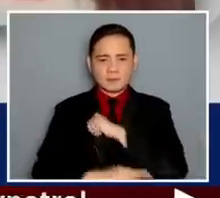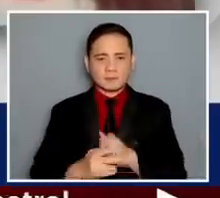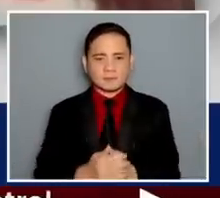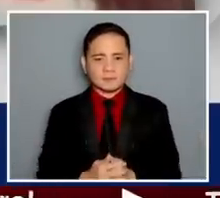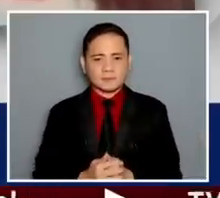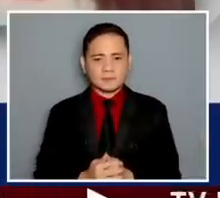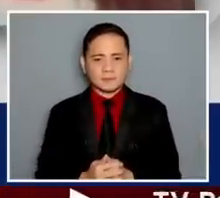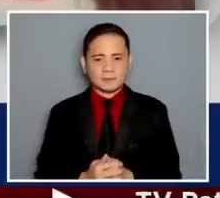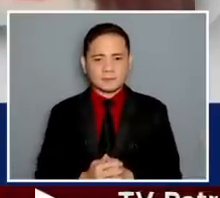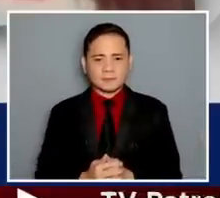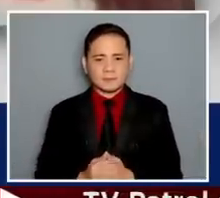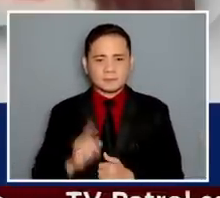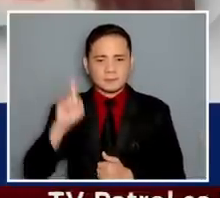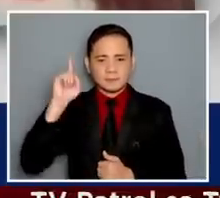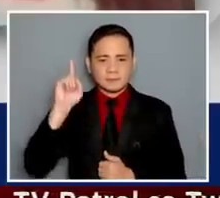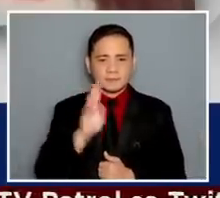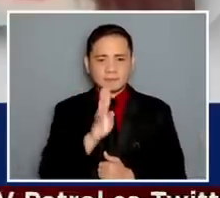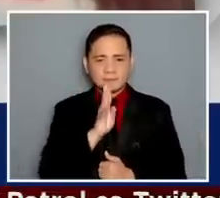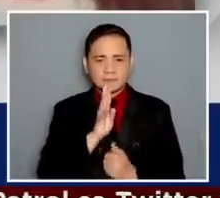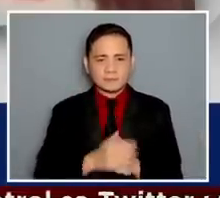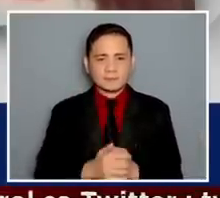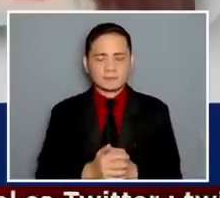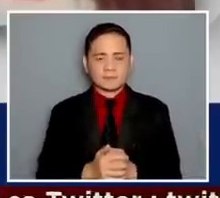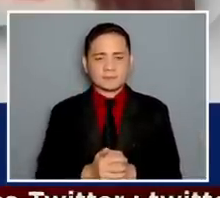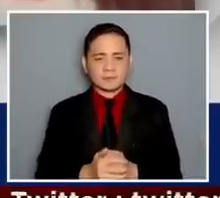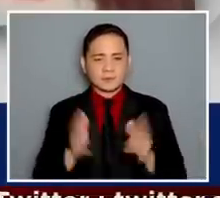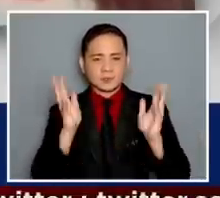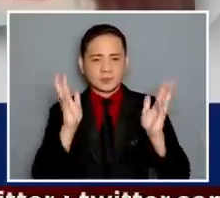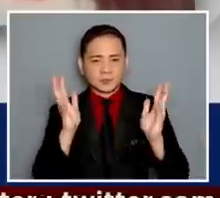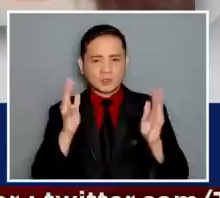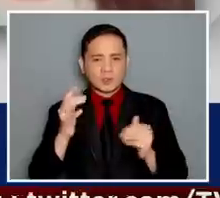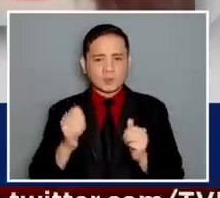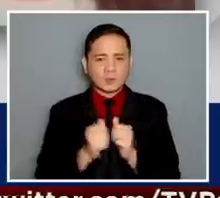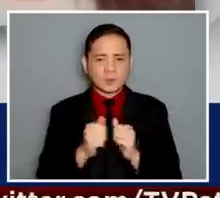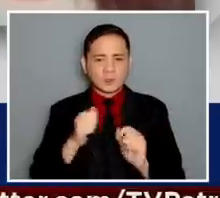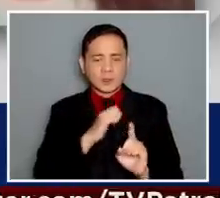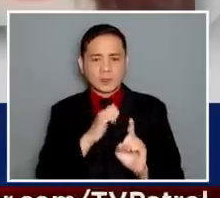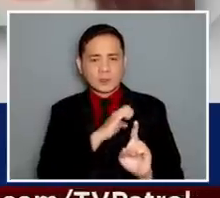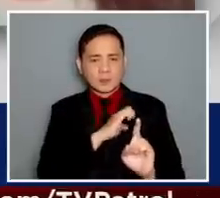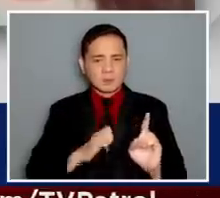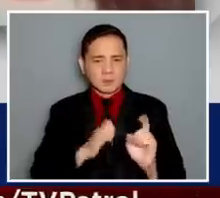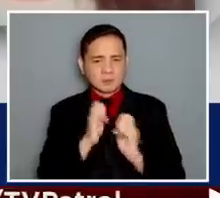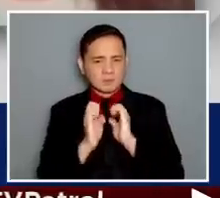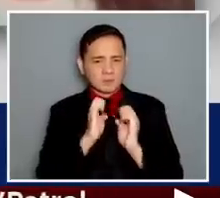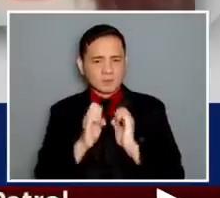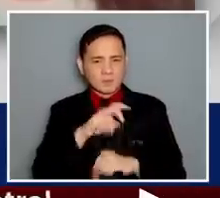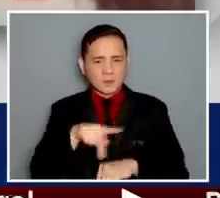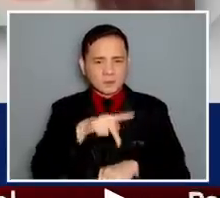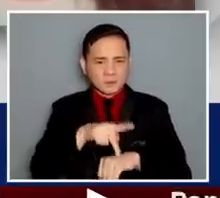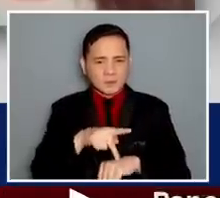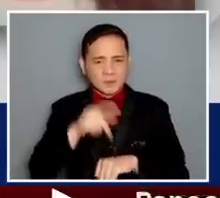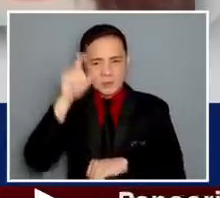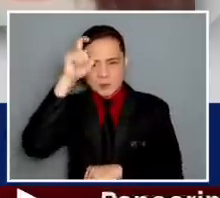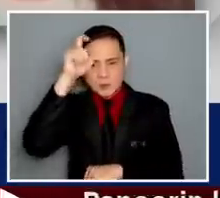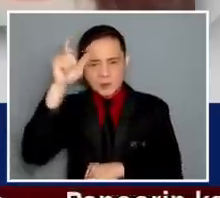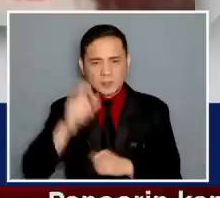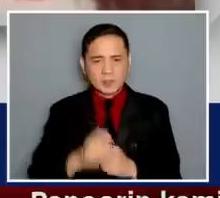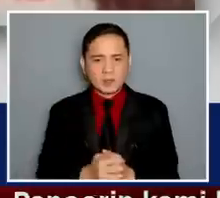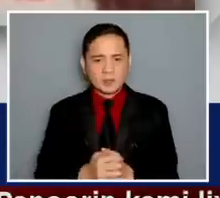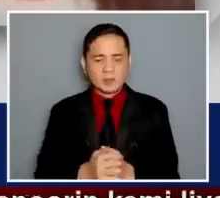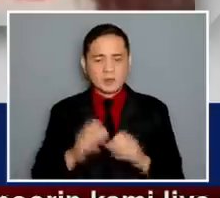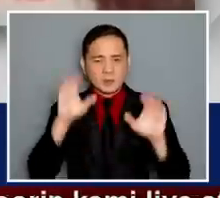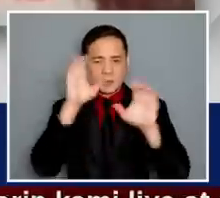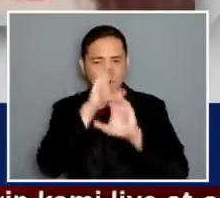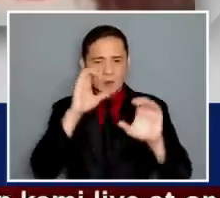sa umbahada ng Pilipinas sa Turkey. Na akalatin pa rin nila yung kapatid po kasi misri